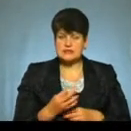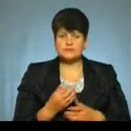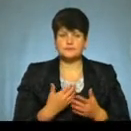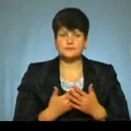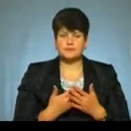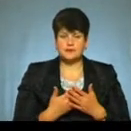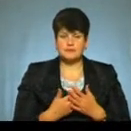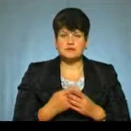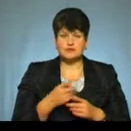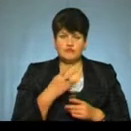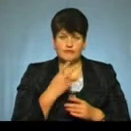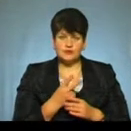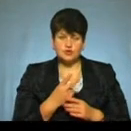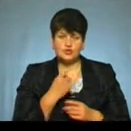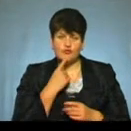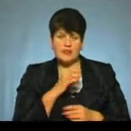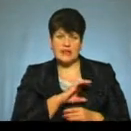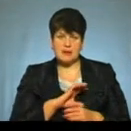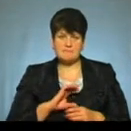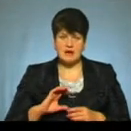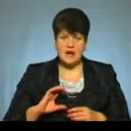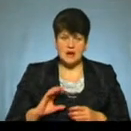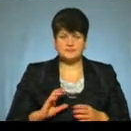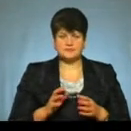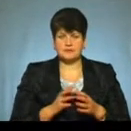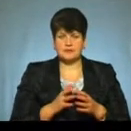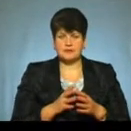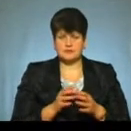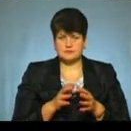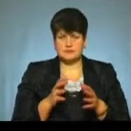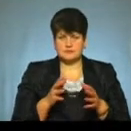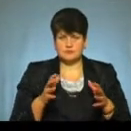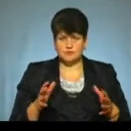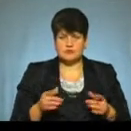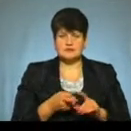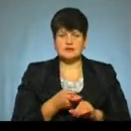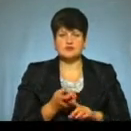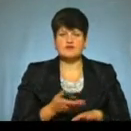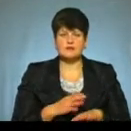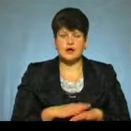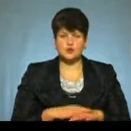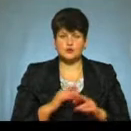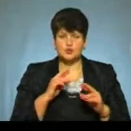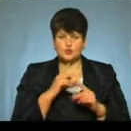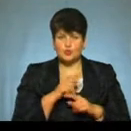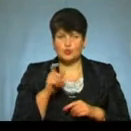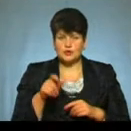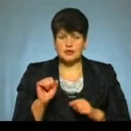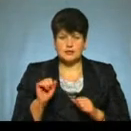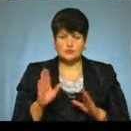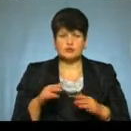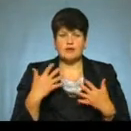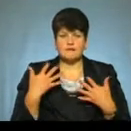тих вираженості червоних плям посилюється в залежності від важкості отруєння. Крім цього, у людини може бути